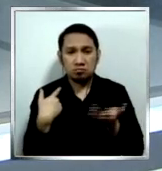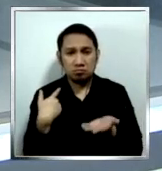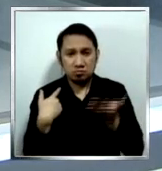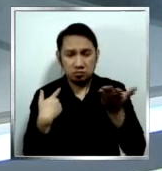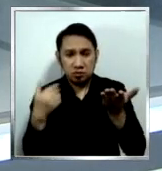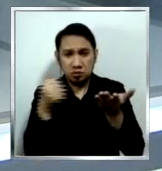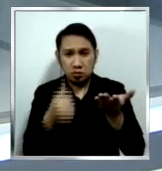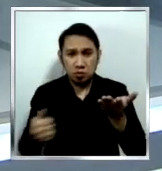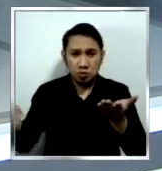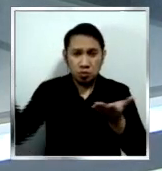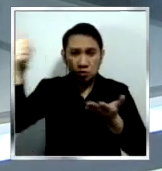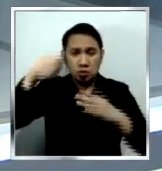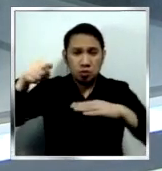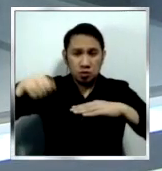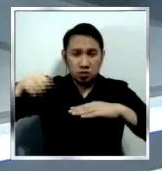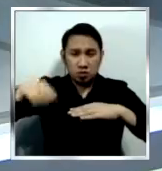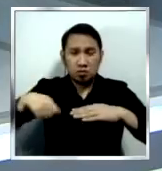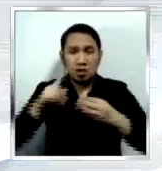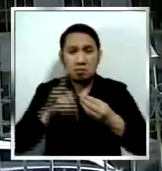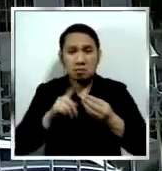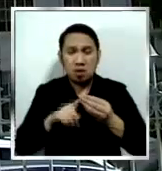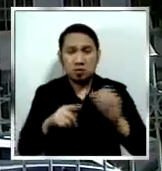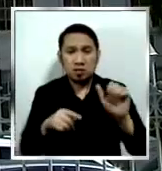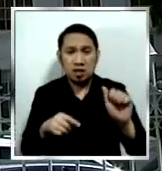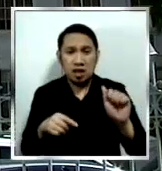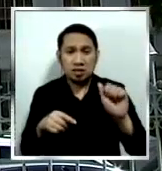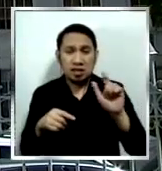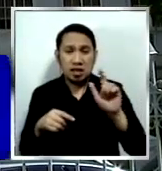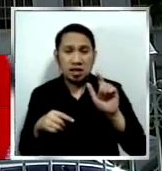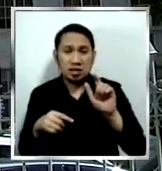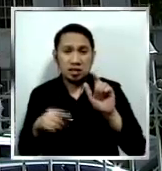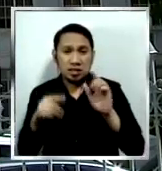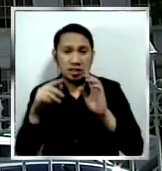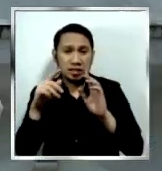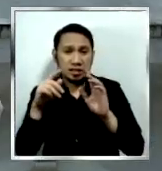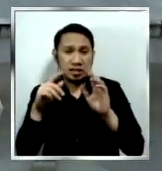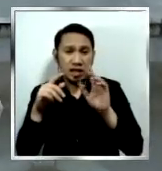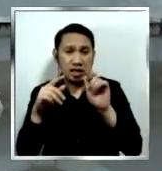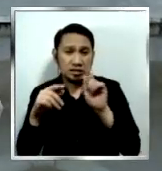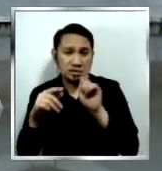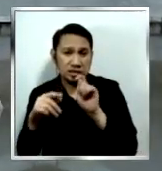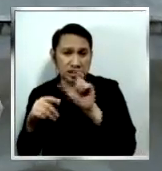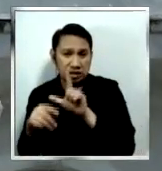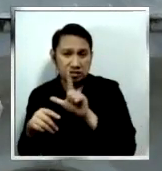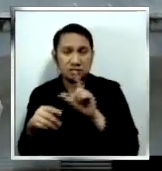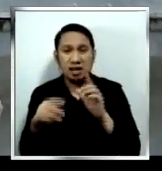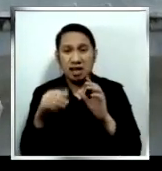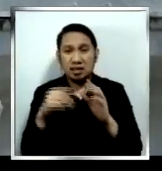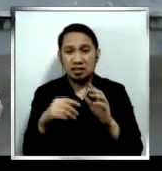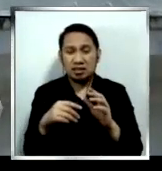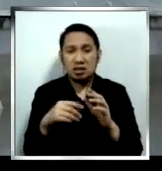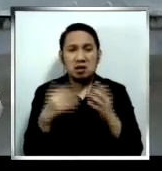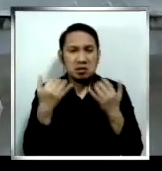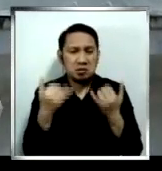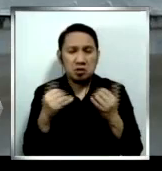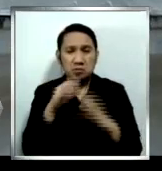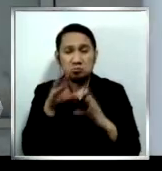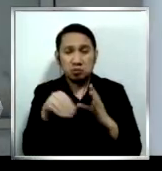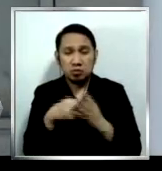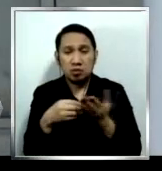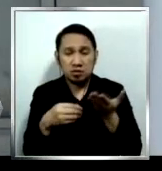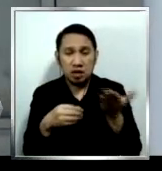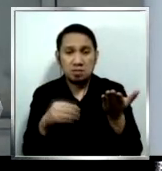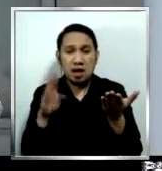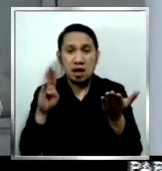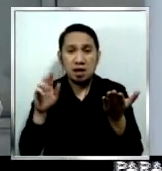laban sa anti-terror law. Ito na ang 10th petisyon kontra anti-terror law. Ayon sa mga nagpetisyon, kabilang ang grupong Bayan,